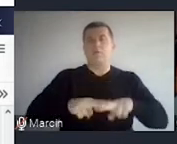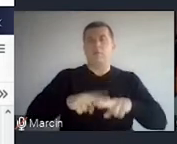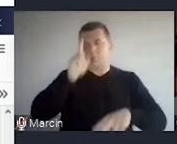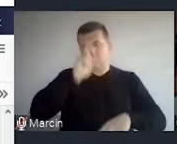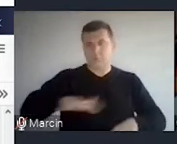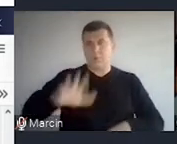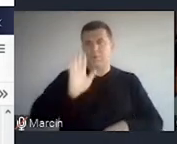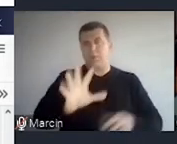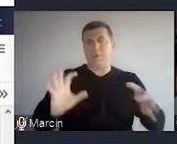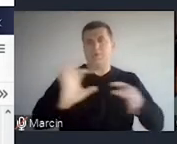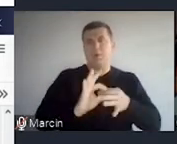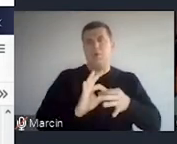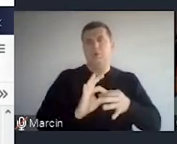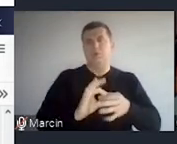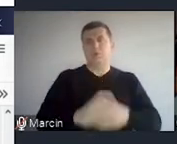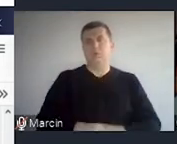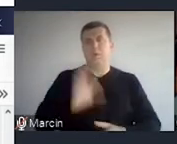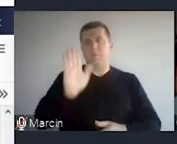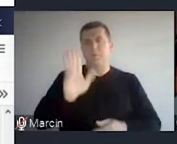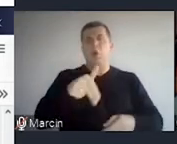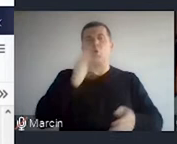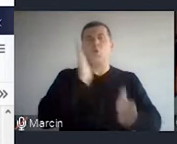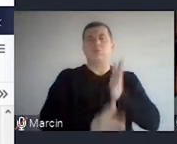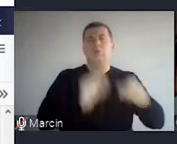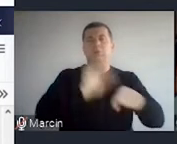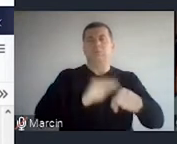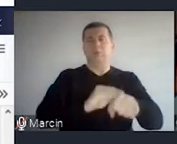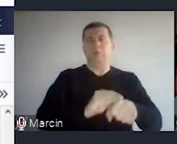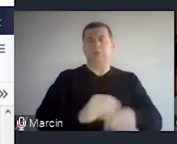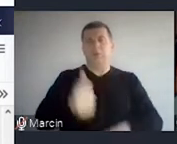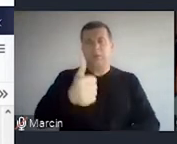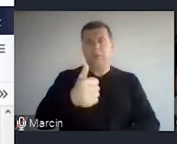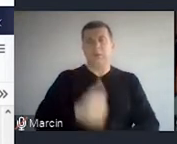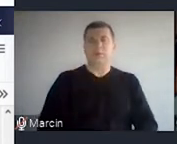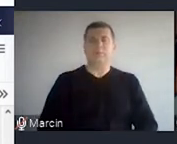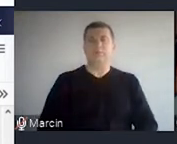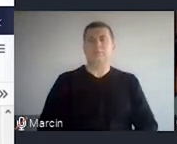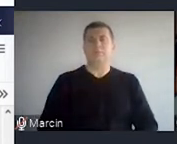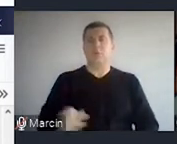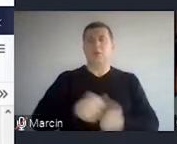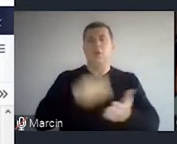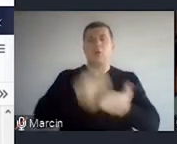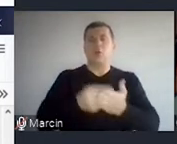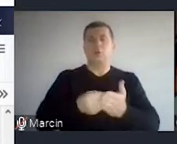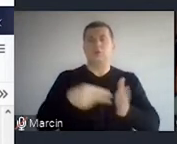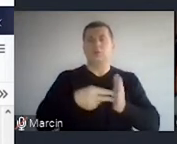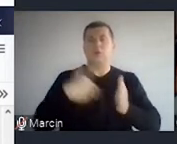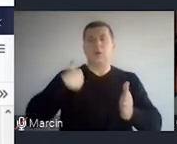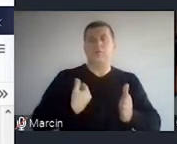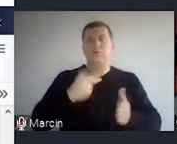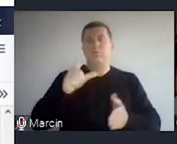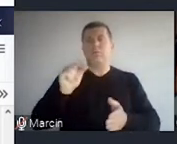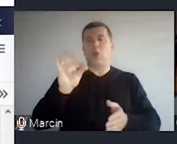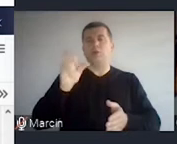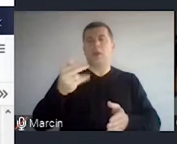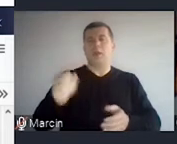macie połączone, znaczy macie uproszczoną metodę, która występuje, jedną. I to są koszty pośrednie rozliczane ryczałtem, tak